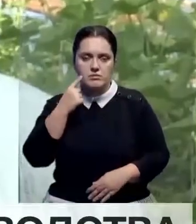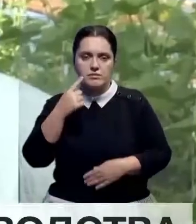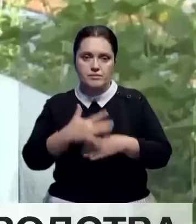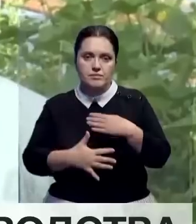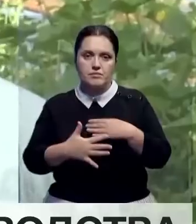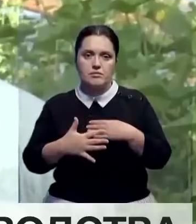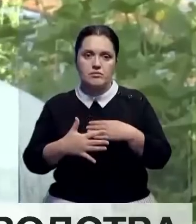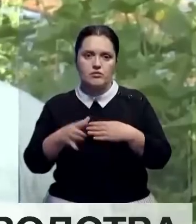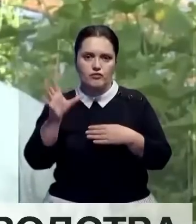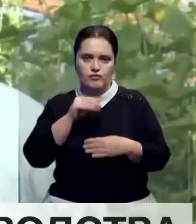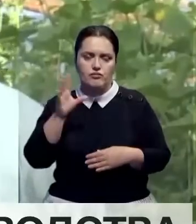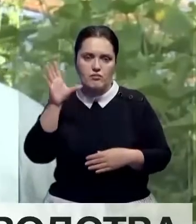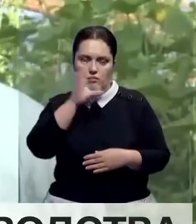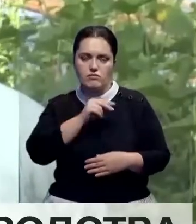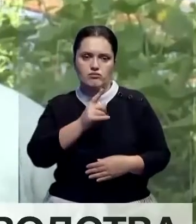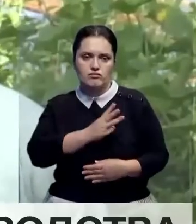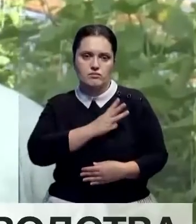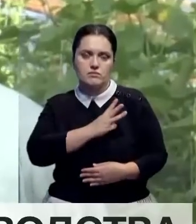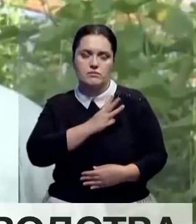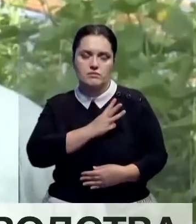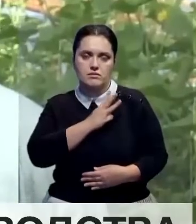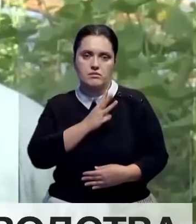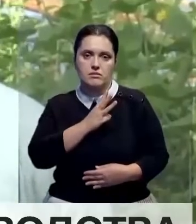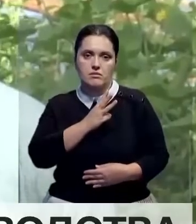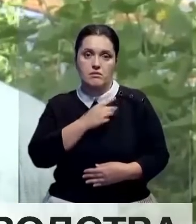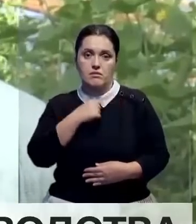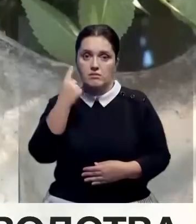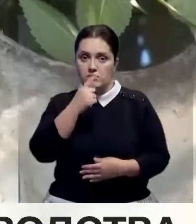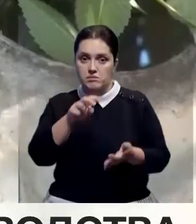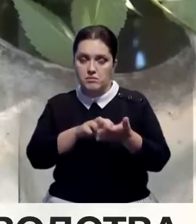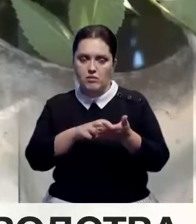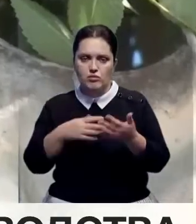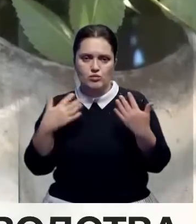ничего невозможного. Было бы желание. Как говорится, глаза боятся, руки делают.